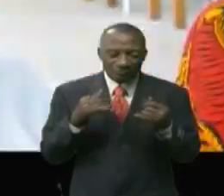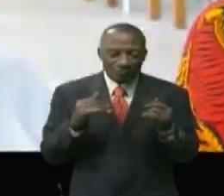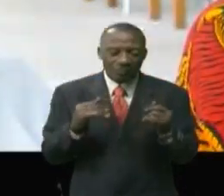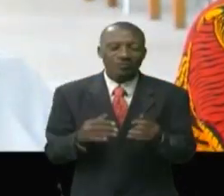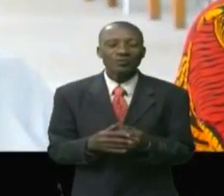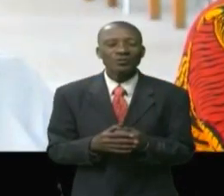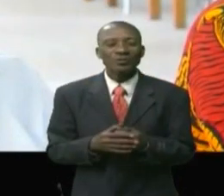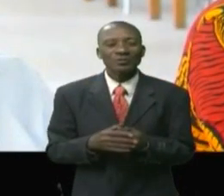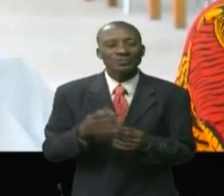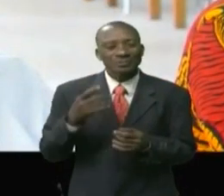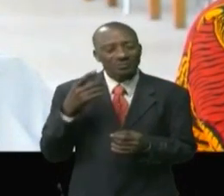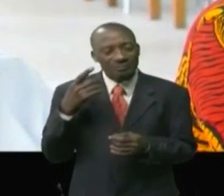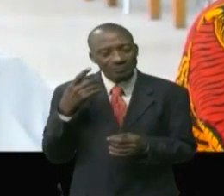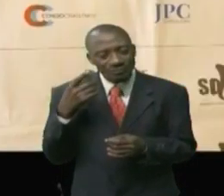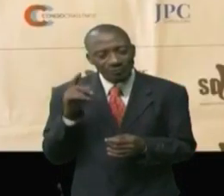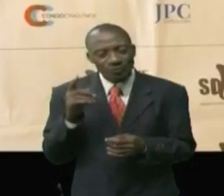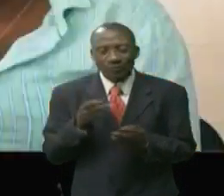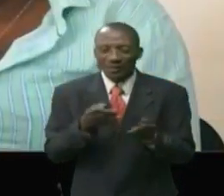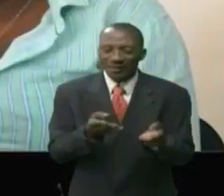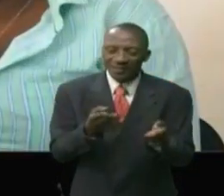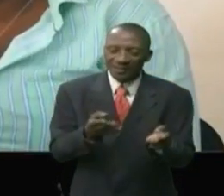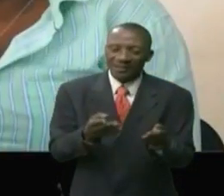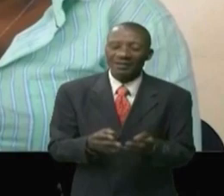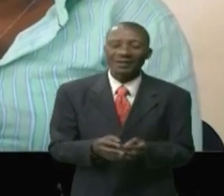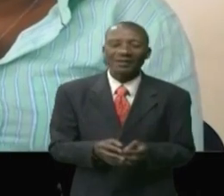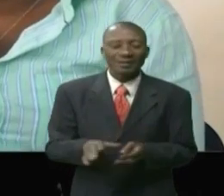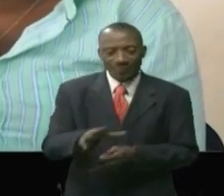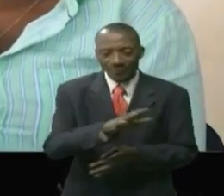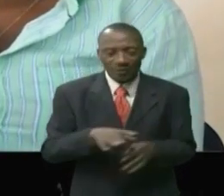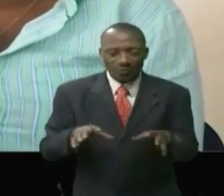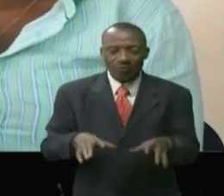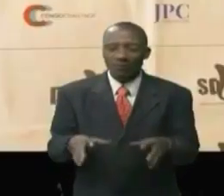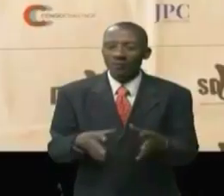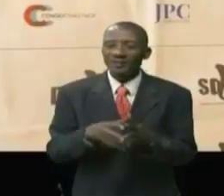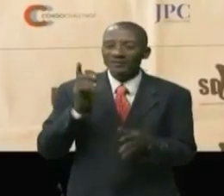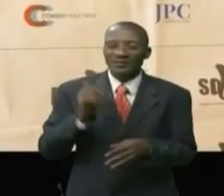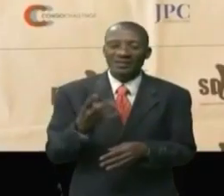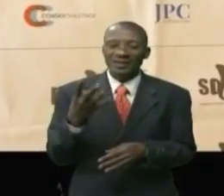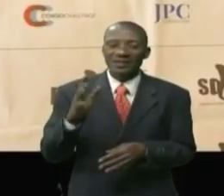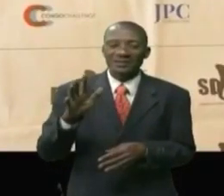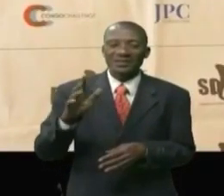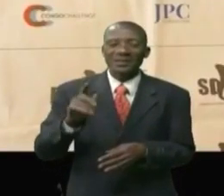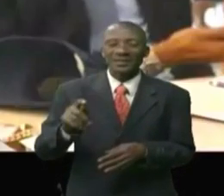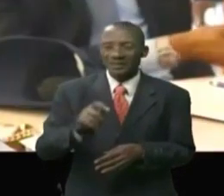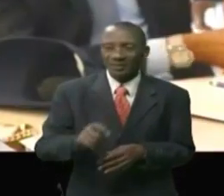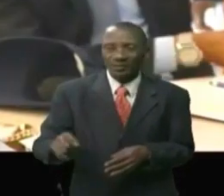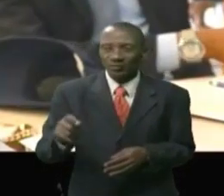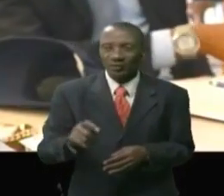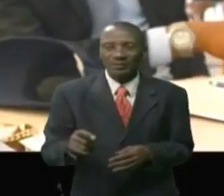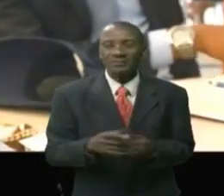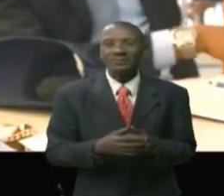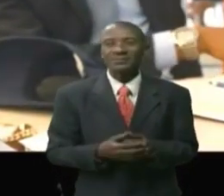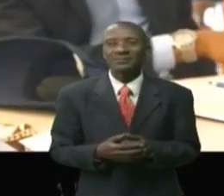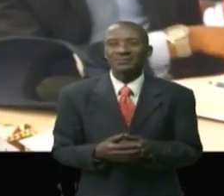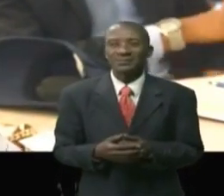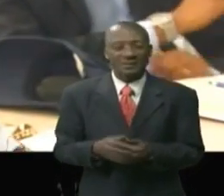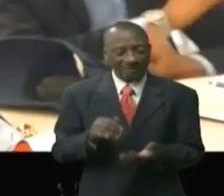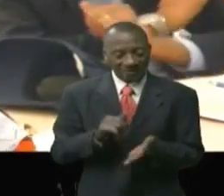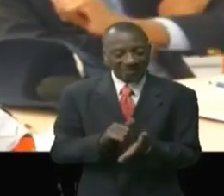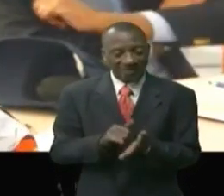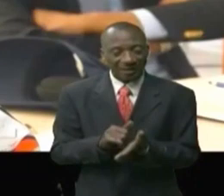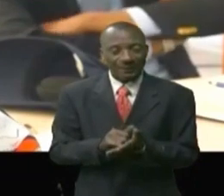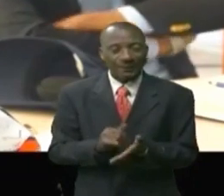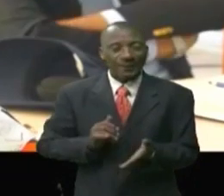de cette entreprise et sa banque route si elle a la bonne information et bien écoutez ça peut lui permettre la croissance il